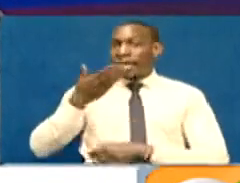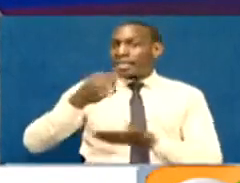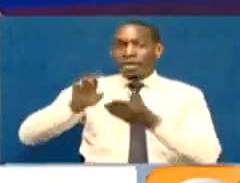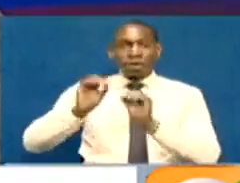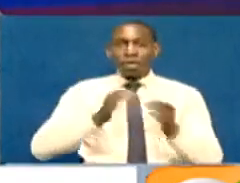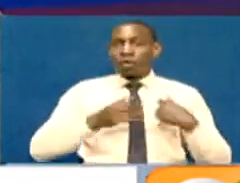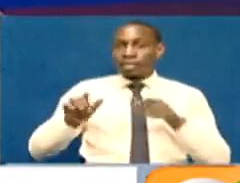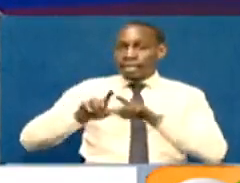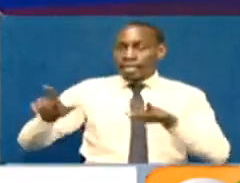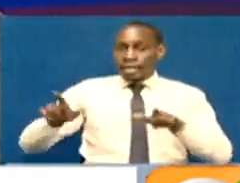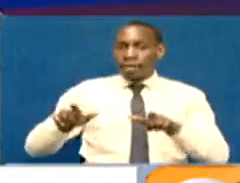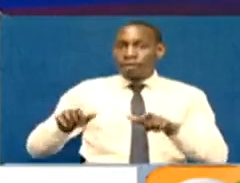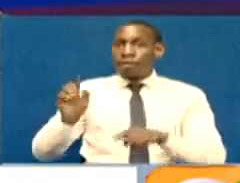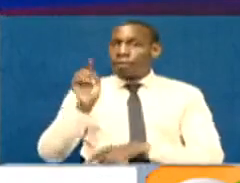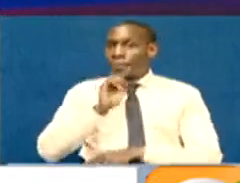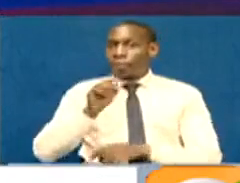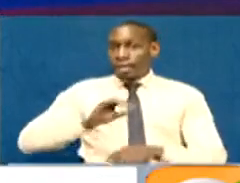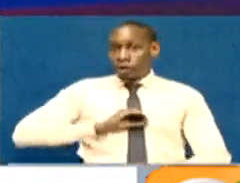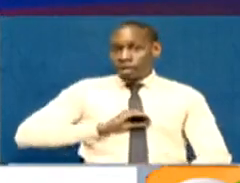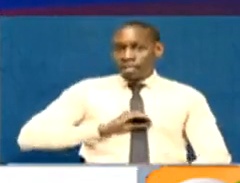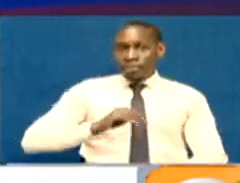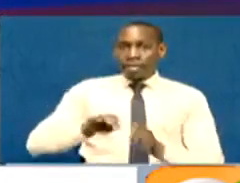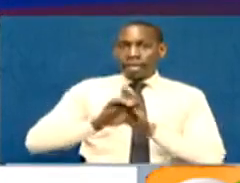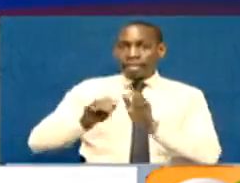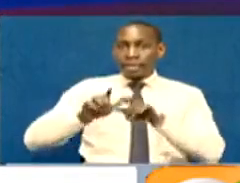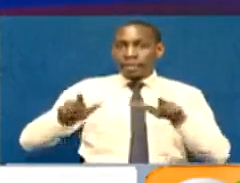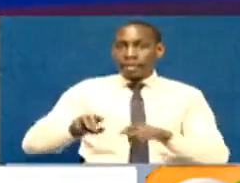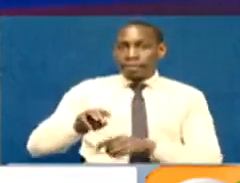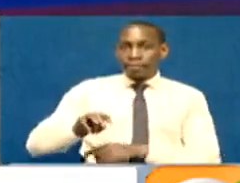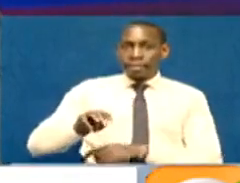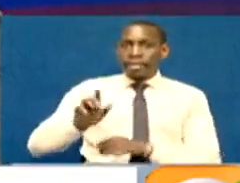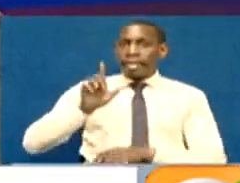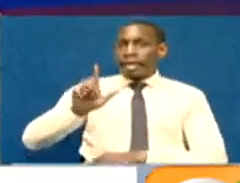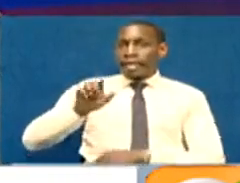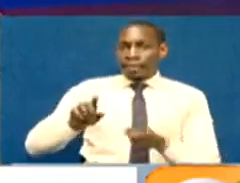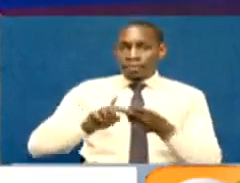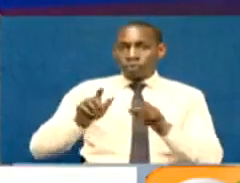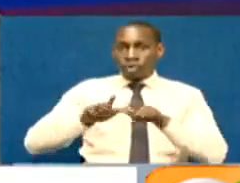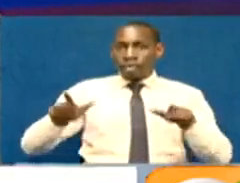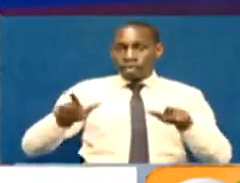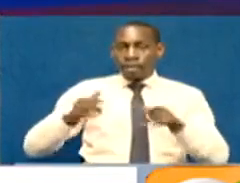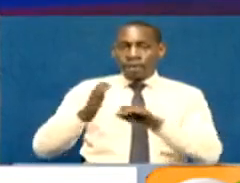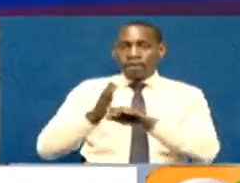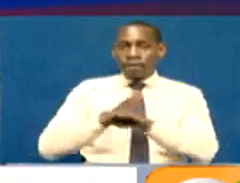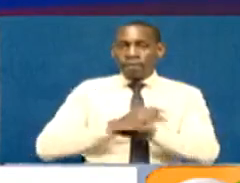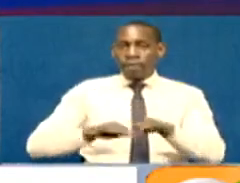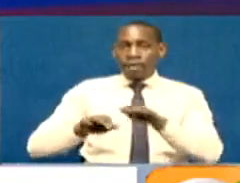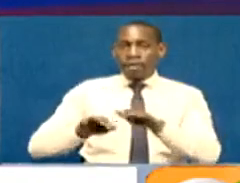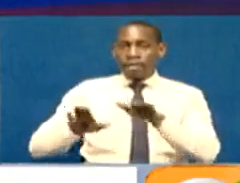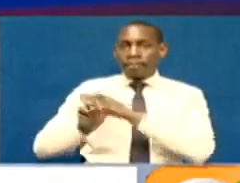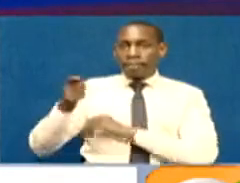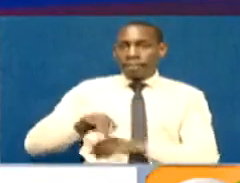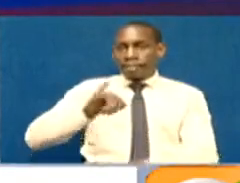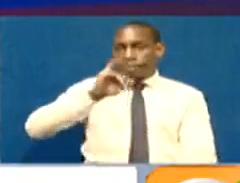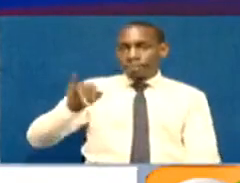sahihi kuhusu mashamba yenye utata wa umiliki, likiwemo shamba la Mtara huko Laikipia na shamba la aliyekuwa makamu wa Rais Josphat Murumbi